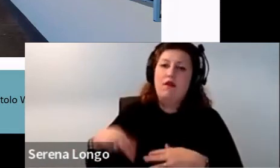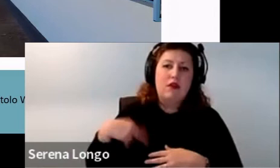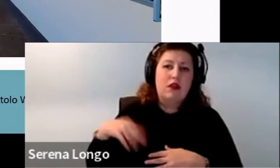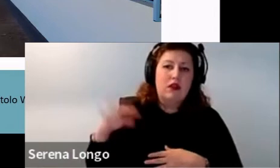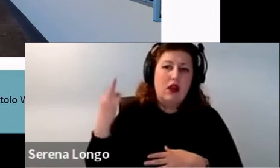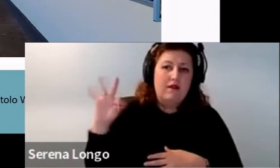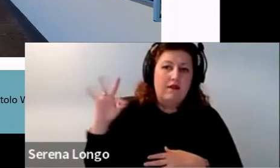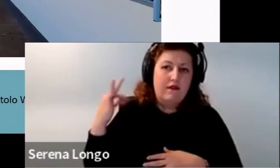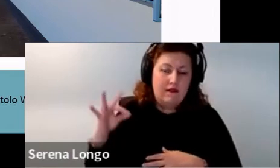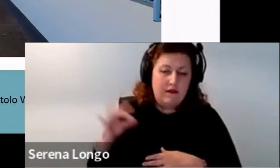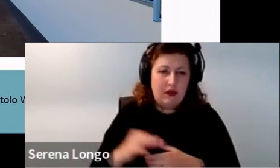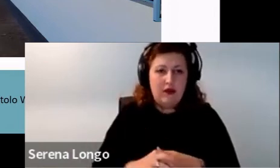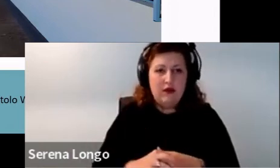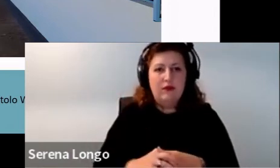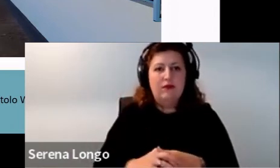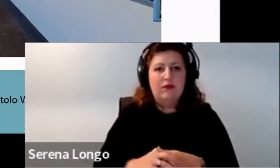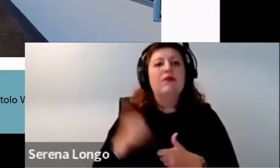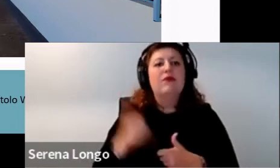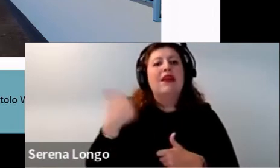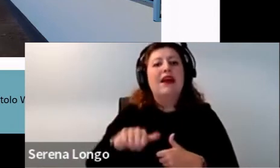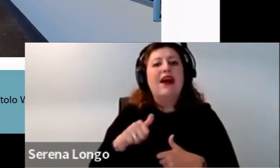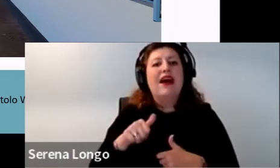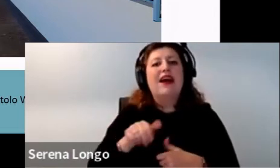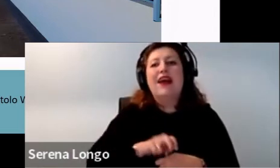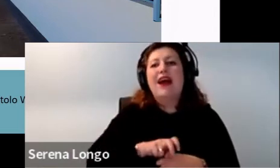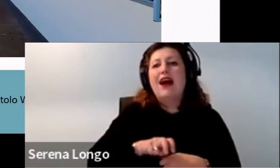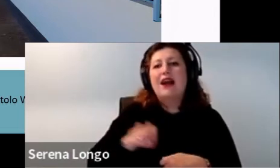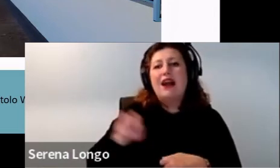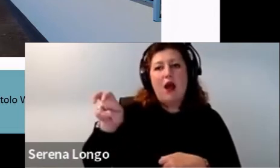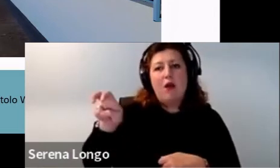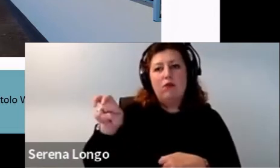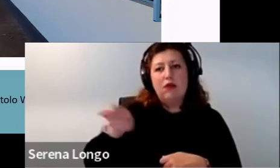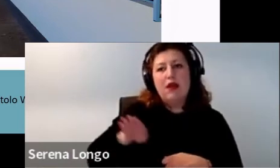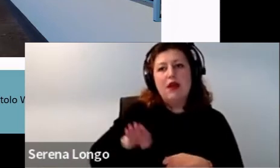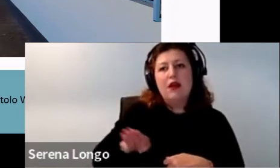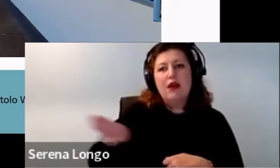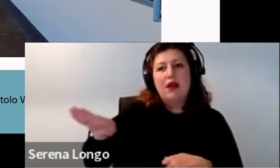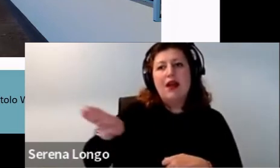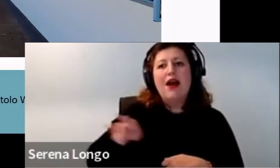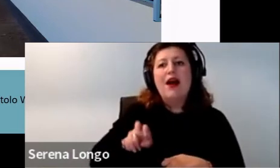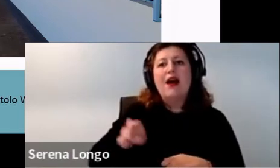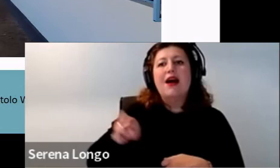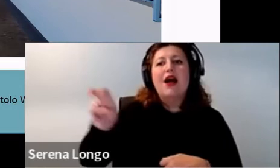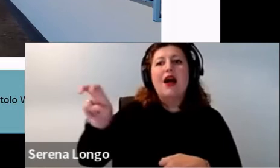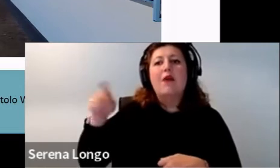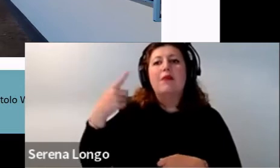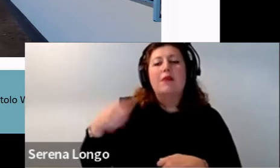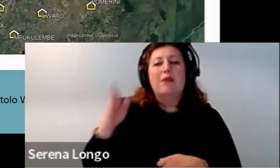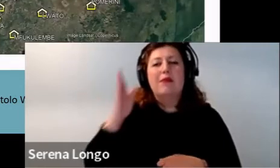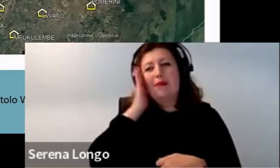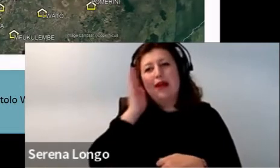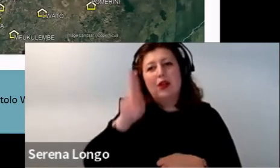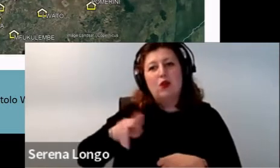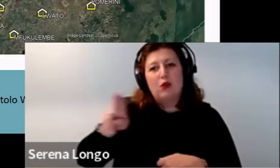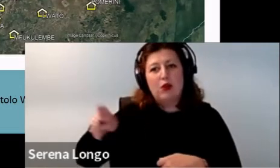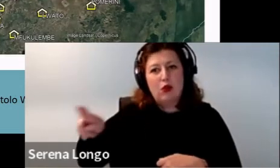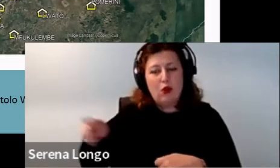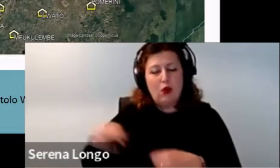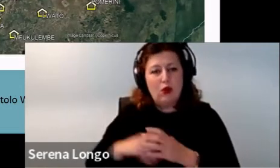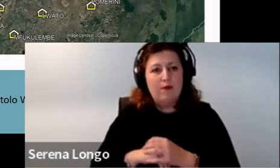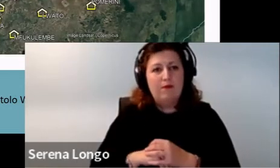ovviamente le rampe per il dormitorio, che appunto è stato un lavoro di completamento. Nelle